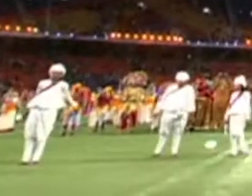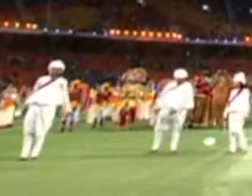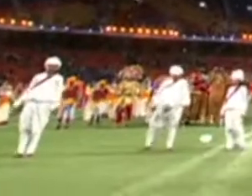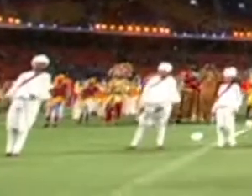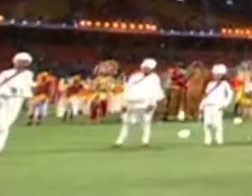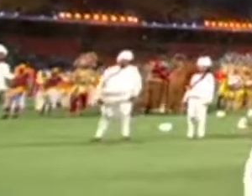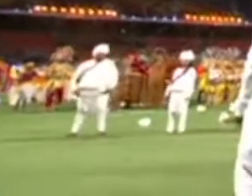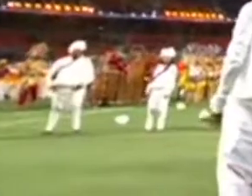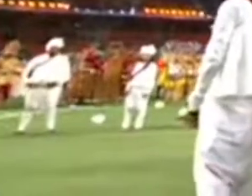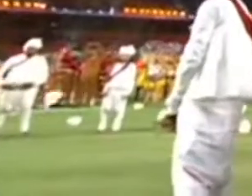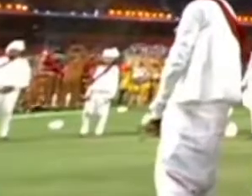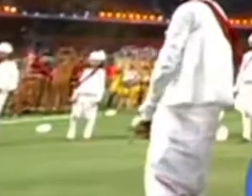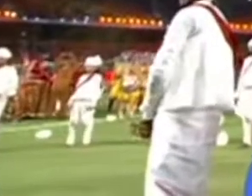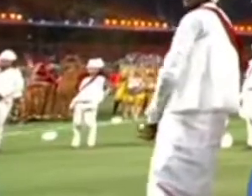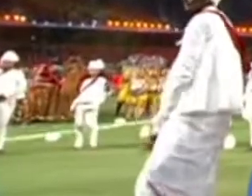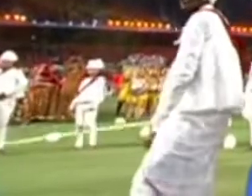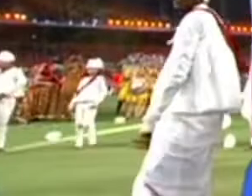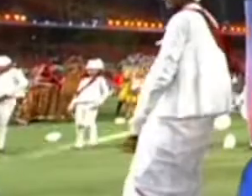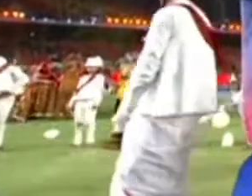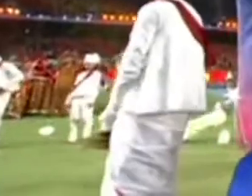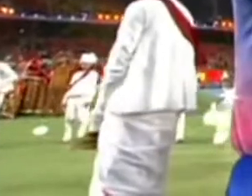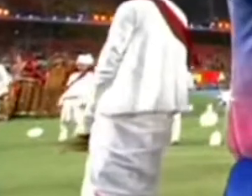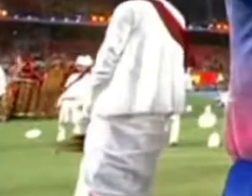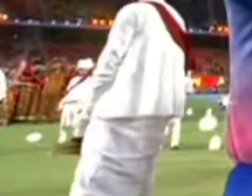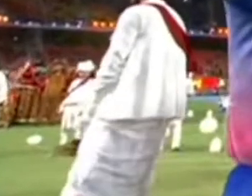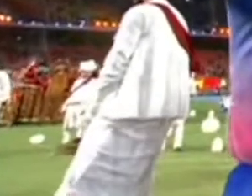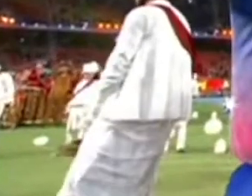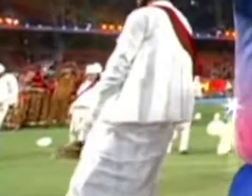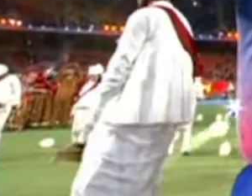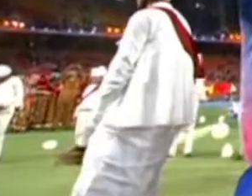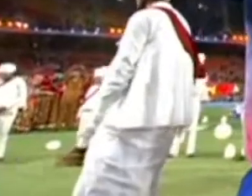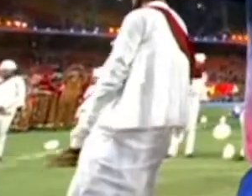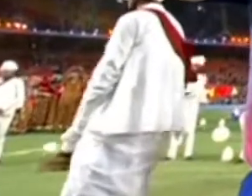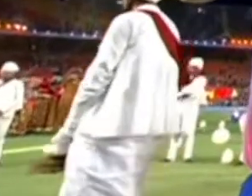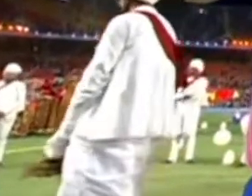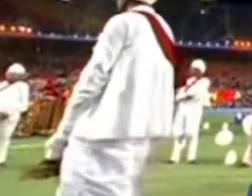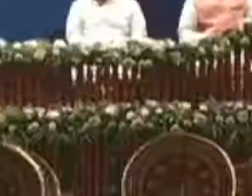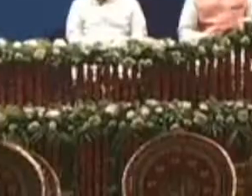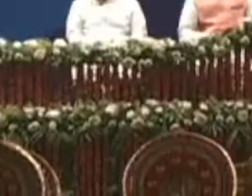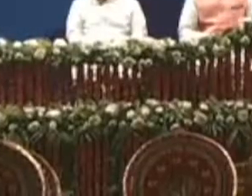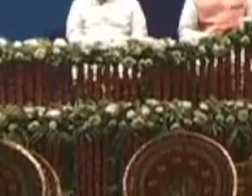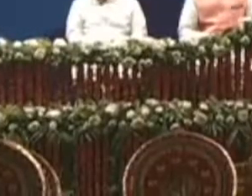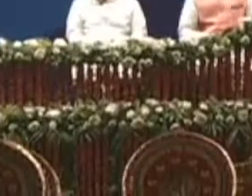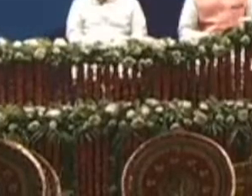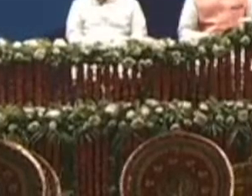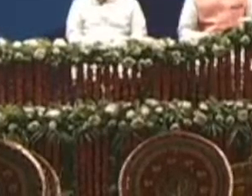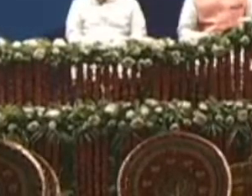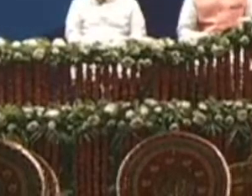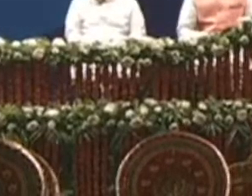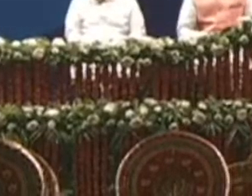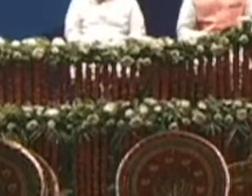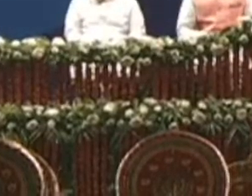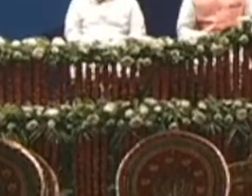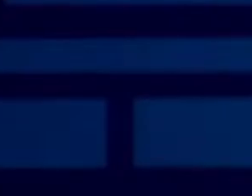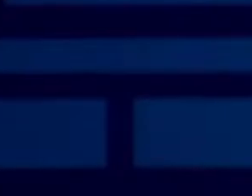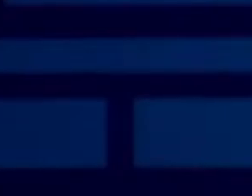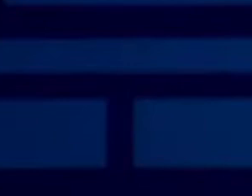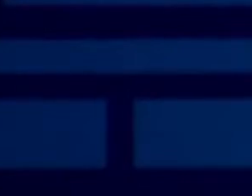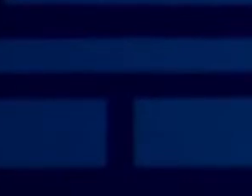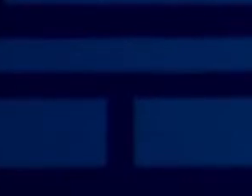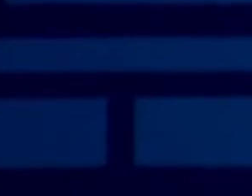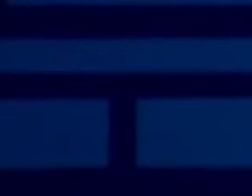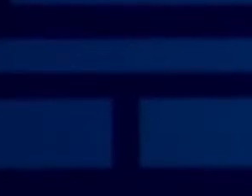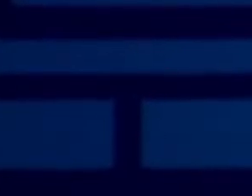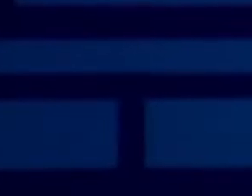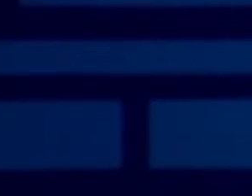आज इस विश्व के सबसे बड़े स्पोर्ट्स स्टेडियम नरेंद्र मोदी स्टेडियम में हमारे देश के माननीय प्रधानमंत्री श्री नरेंद्र मोदी